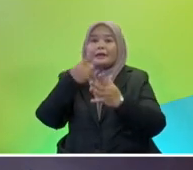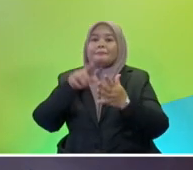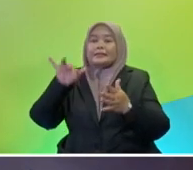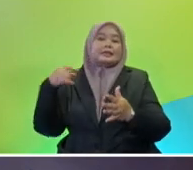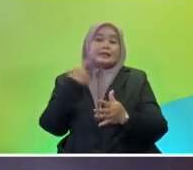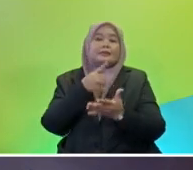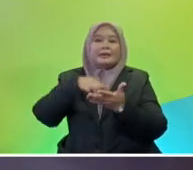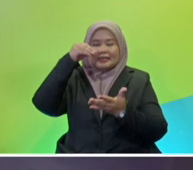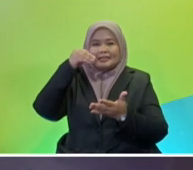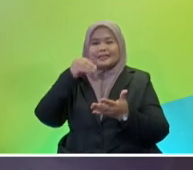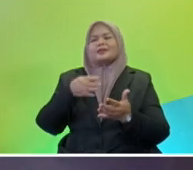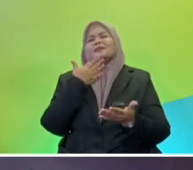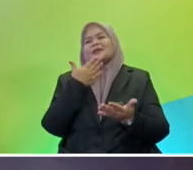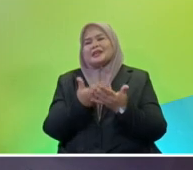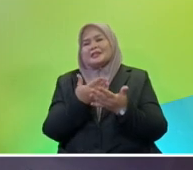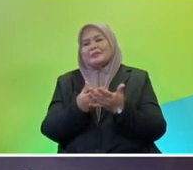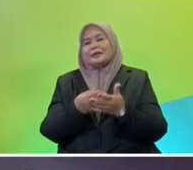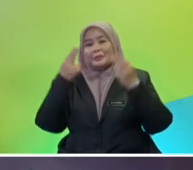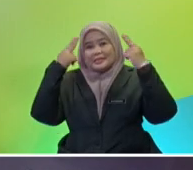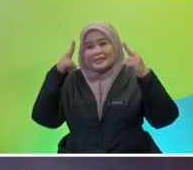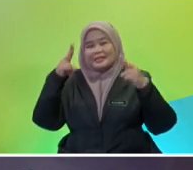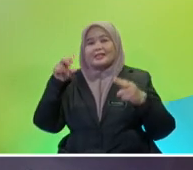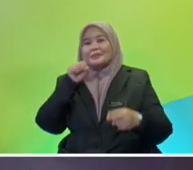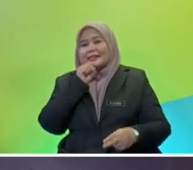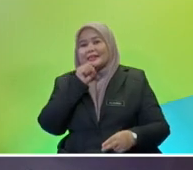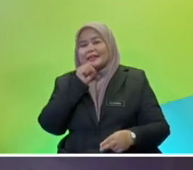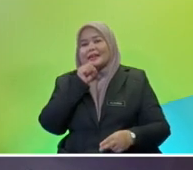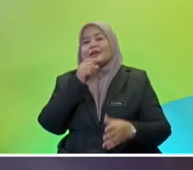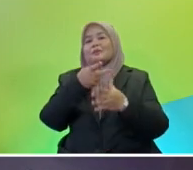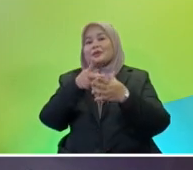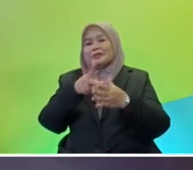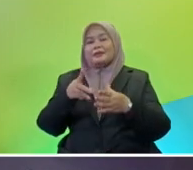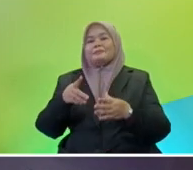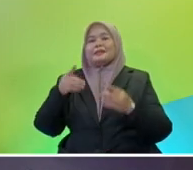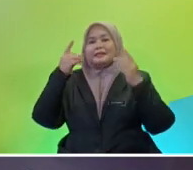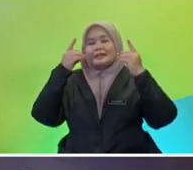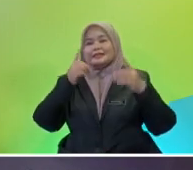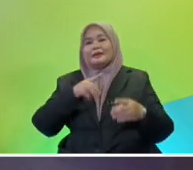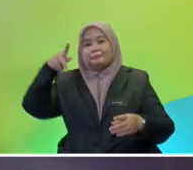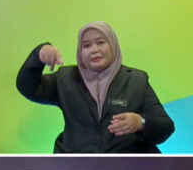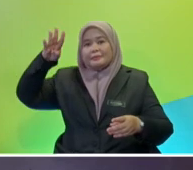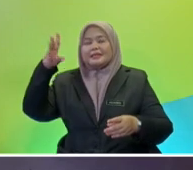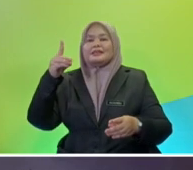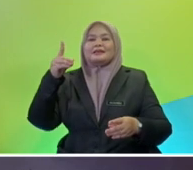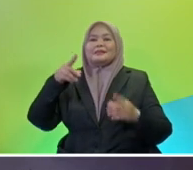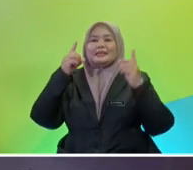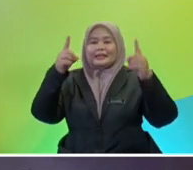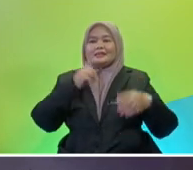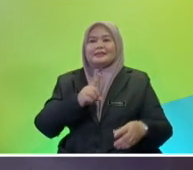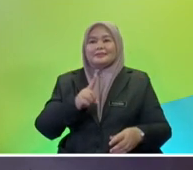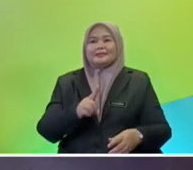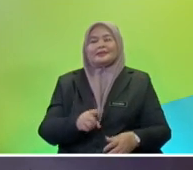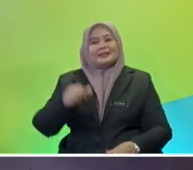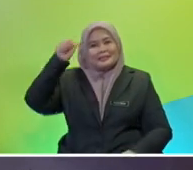suhaili atas kupasa berkaitan dengan slop penaksiran bilik gajah pendidikan Islam kita pada hari ini ada rezeki kita jumpa lagi murid-muri